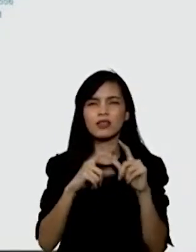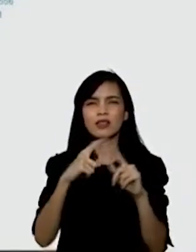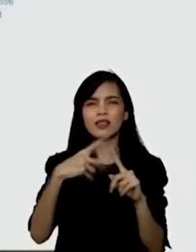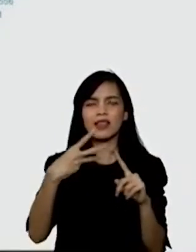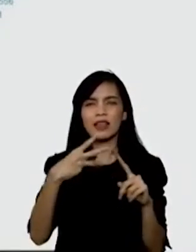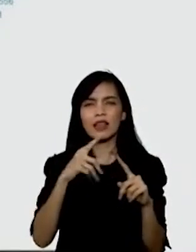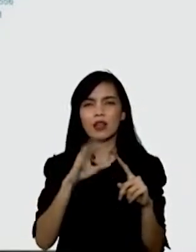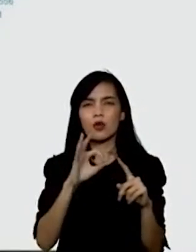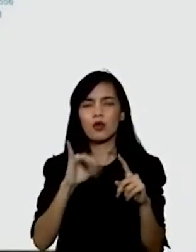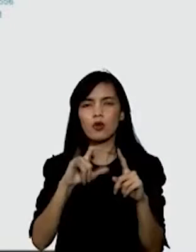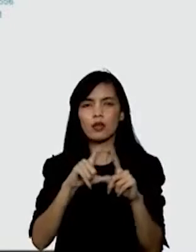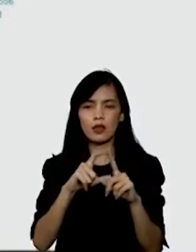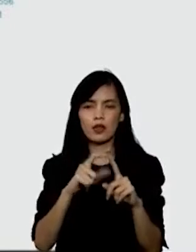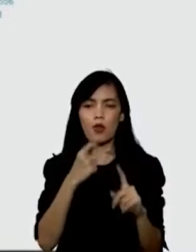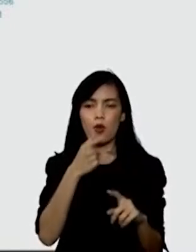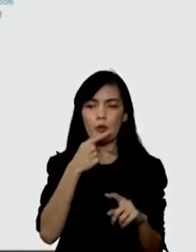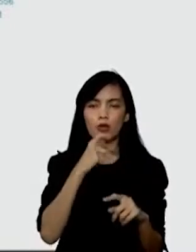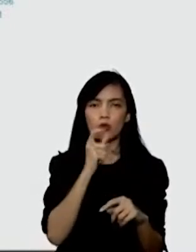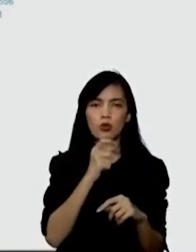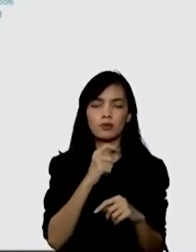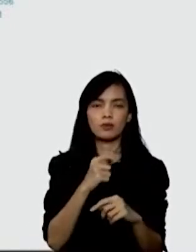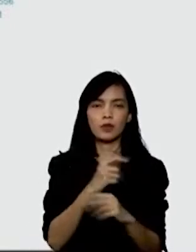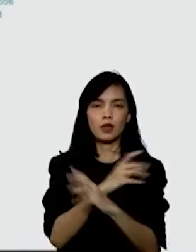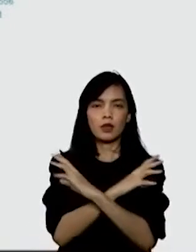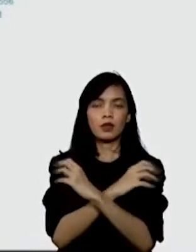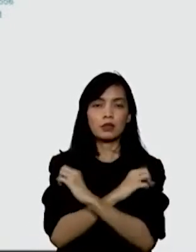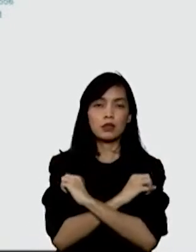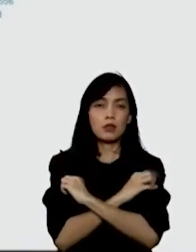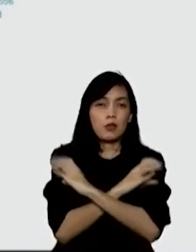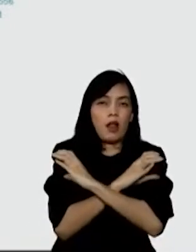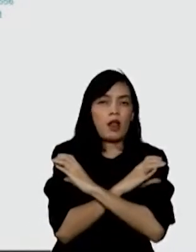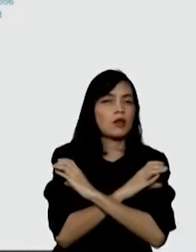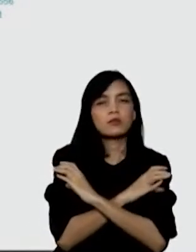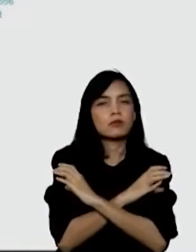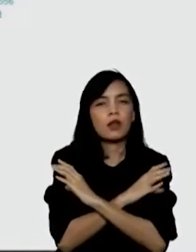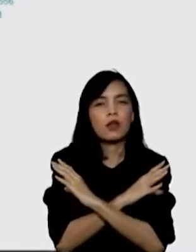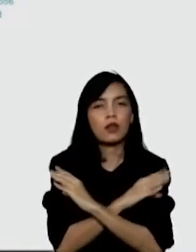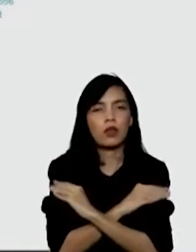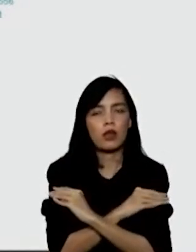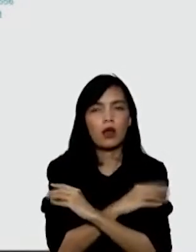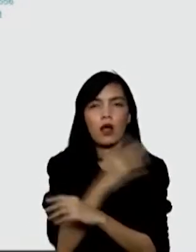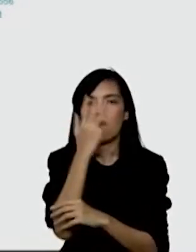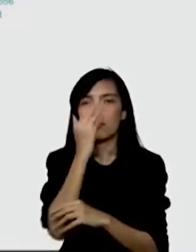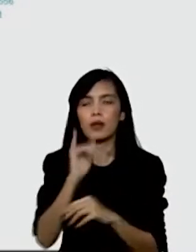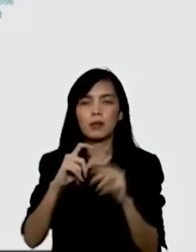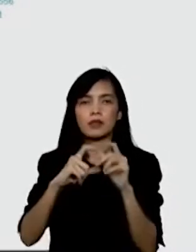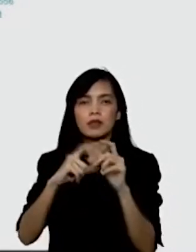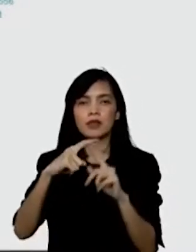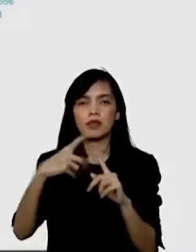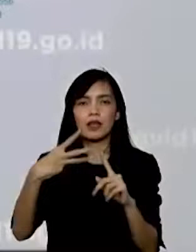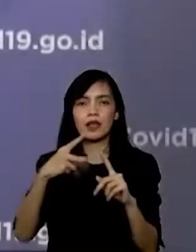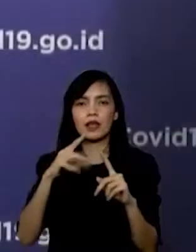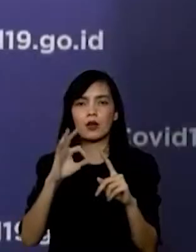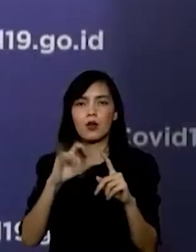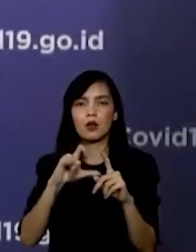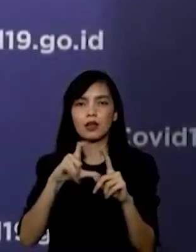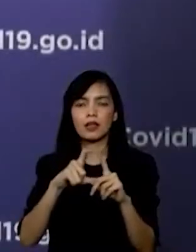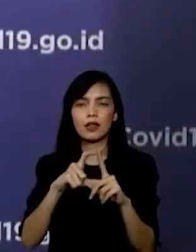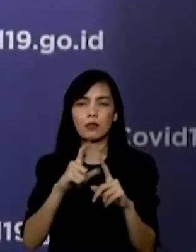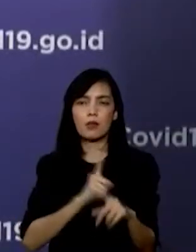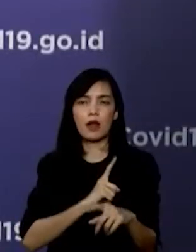mengurangi peradangan dan menurunkan sistem kekebalan tubuh. Samar seperti steroid yang dihasilkan oleh tubuh secara